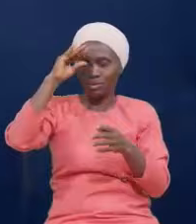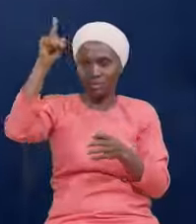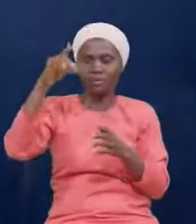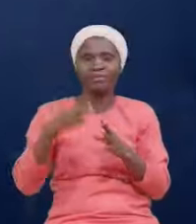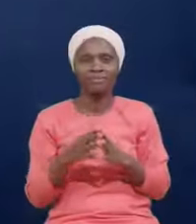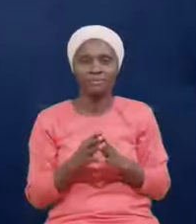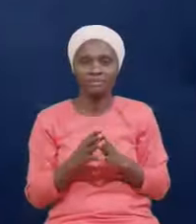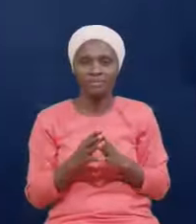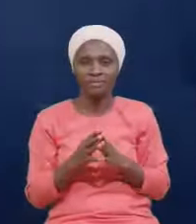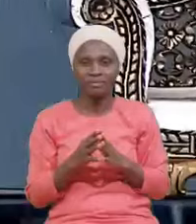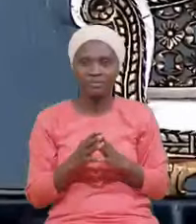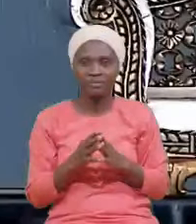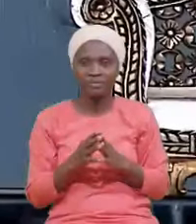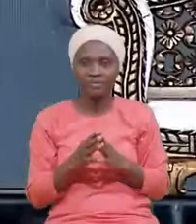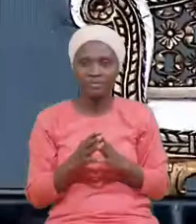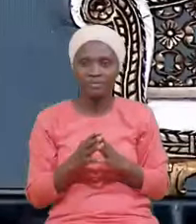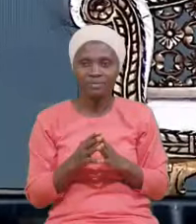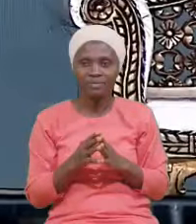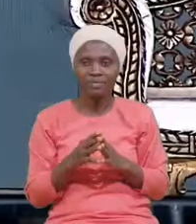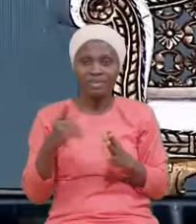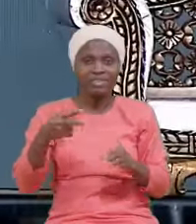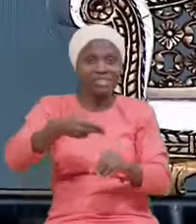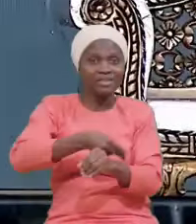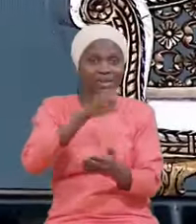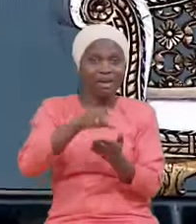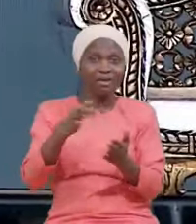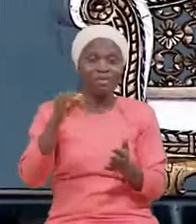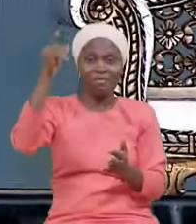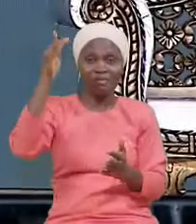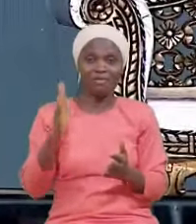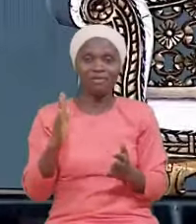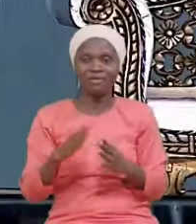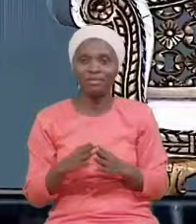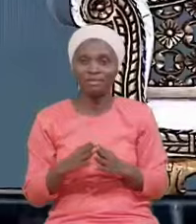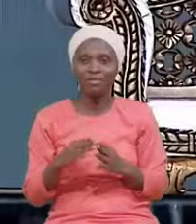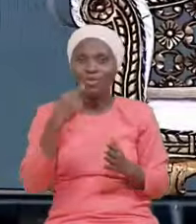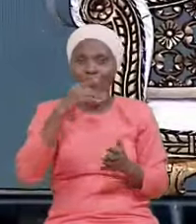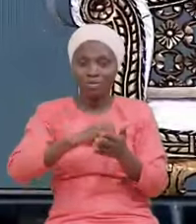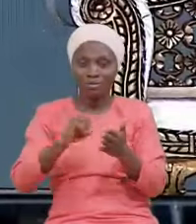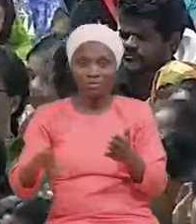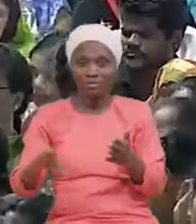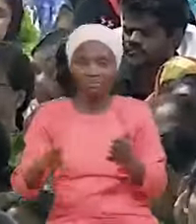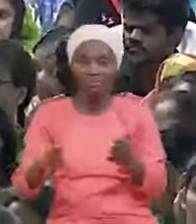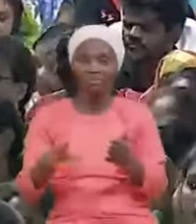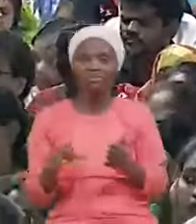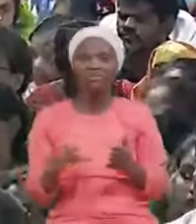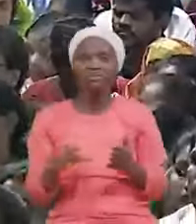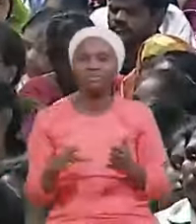చెందిన వారిగా చేస్తుంది. The lamb of God. అది దేవుని గొర్రెపిల్ల. Takes away సర్వలోక మానవాళి